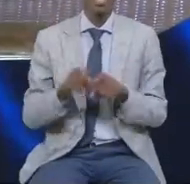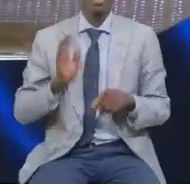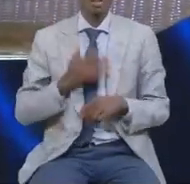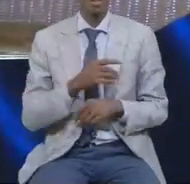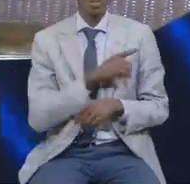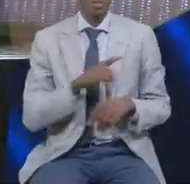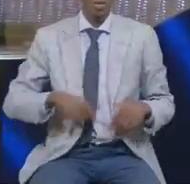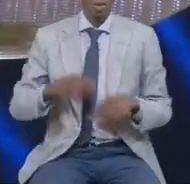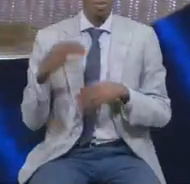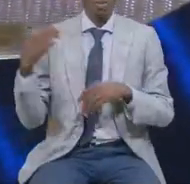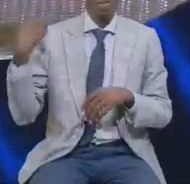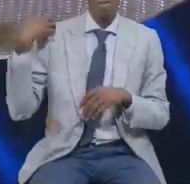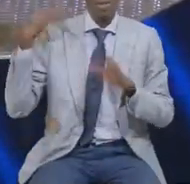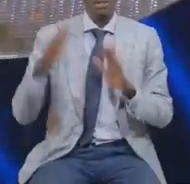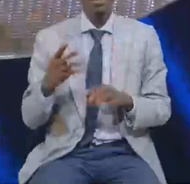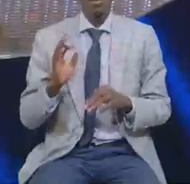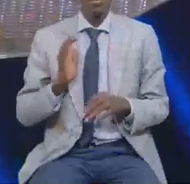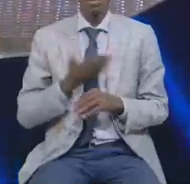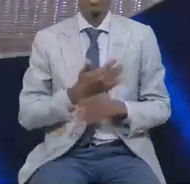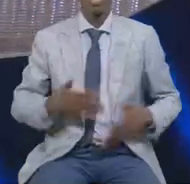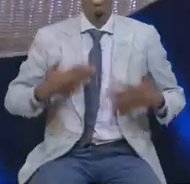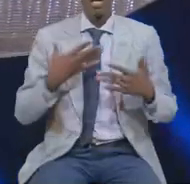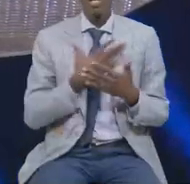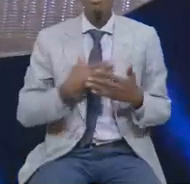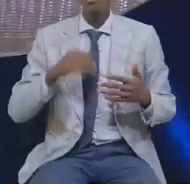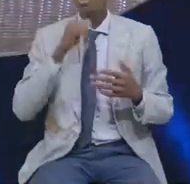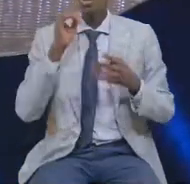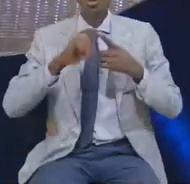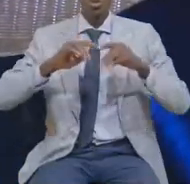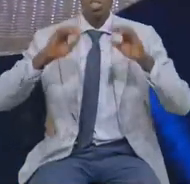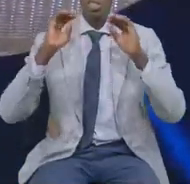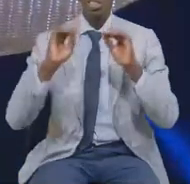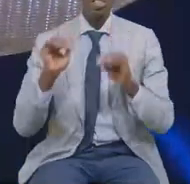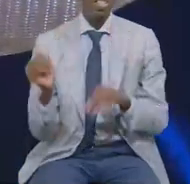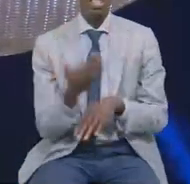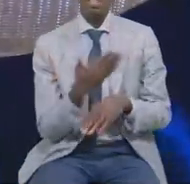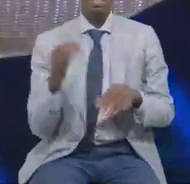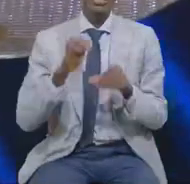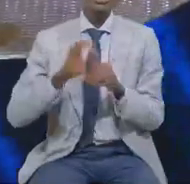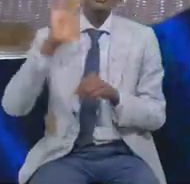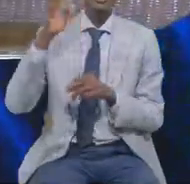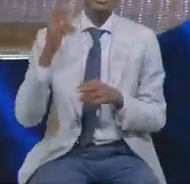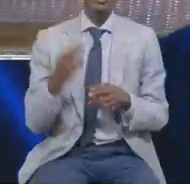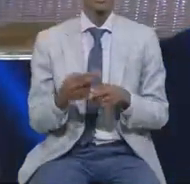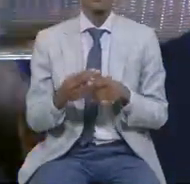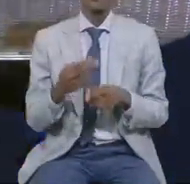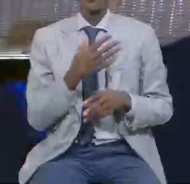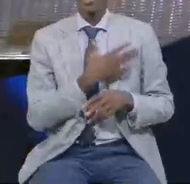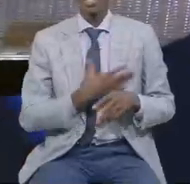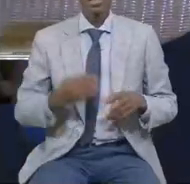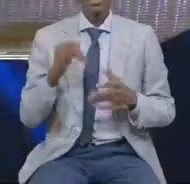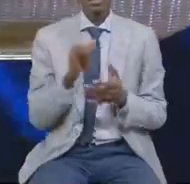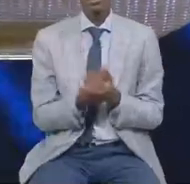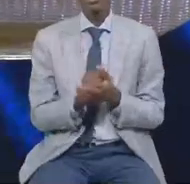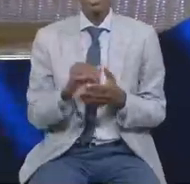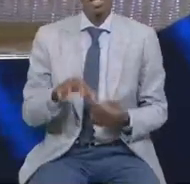la pierre fondamentale de notre salut. Il disait à ses disciples de ne pas enseigner au nom de Jésus.